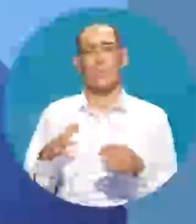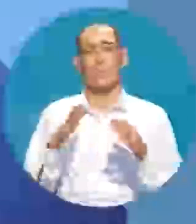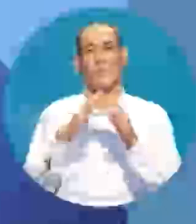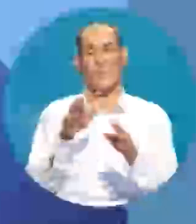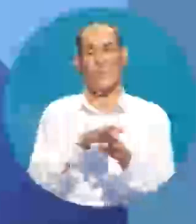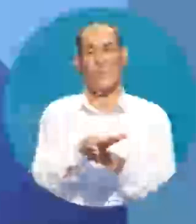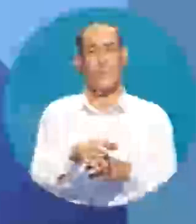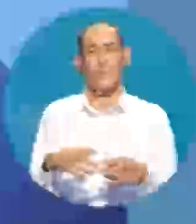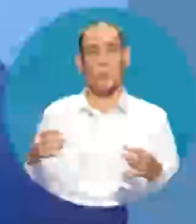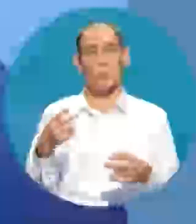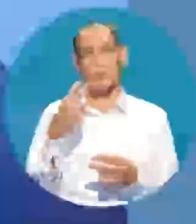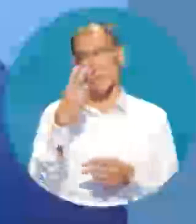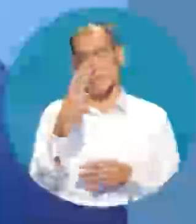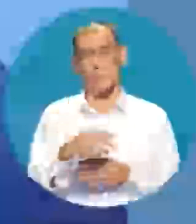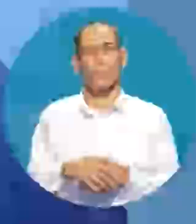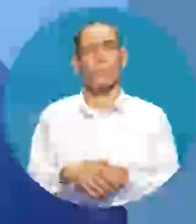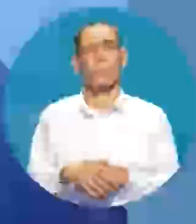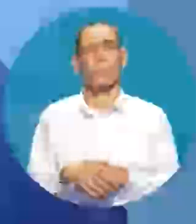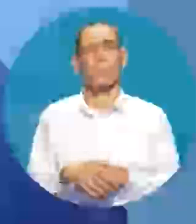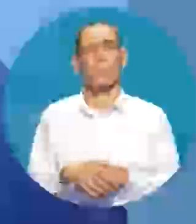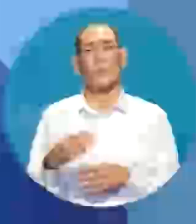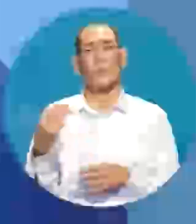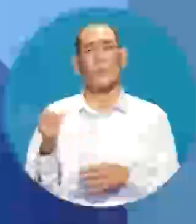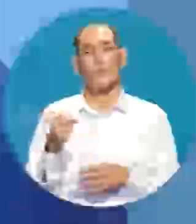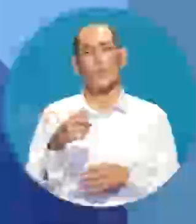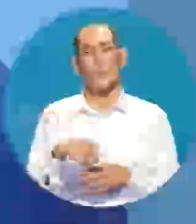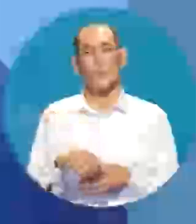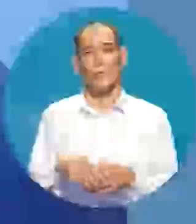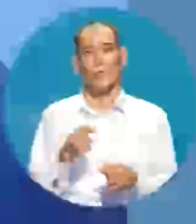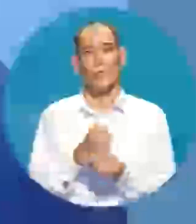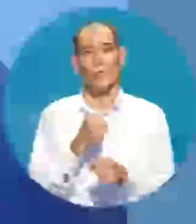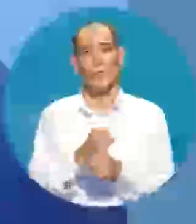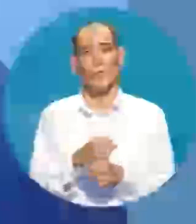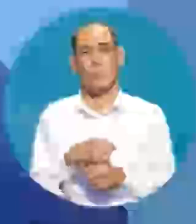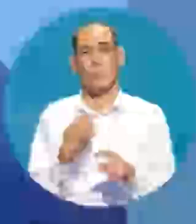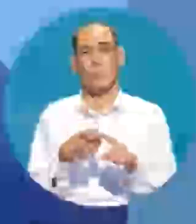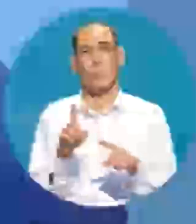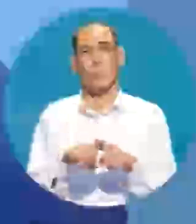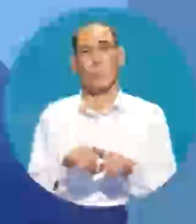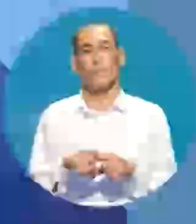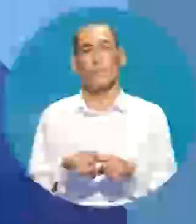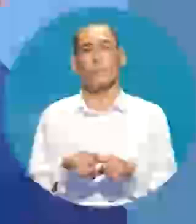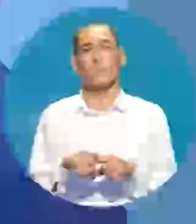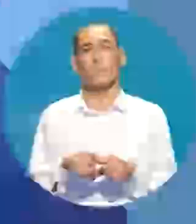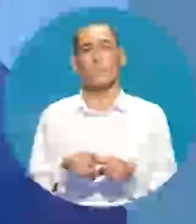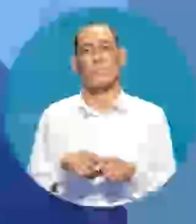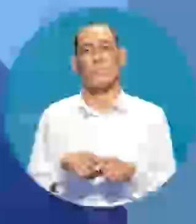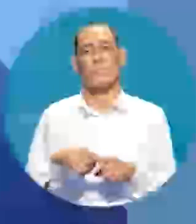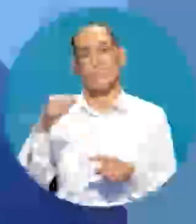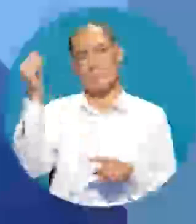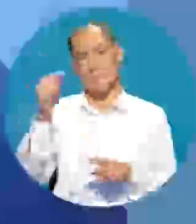орлап көрін. Шамалап ісілеу ұсылы біздерге жүдә жәрдем береді. Себебі біздер